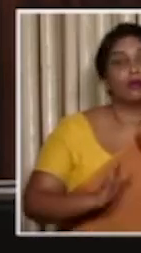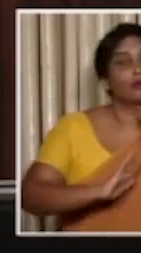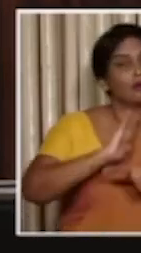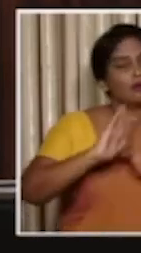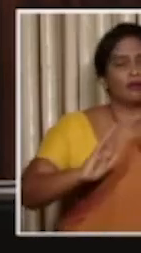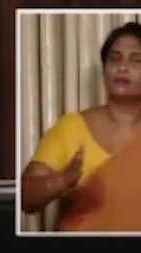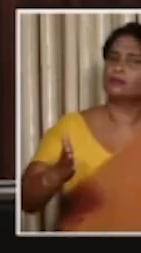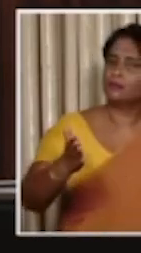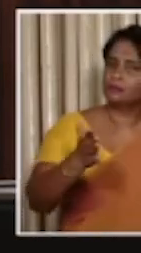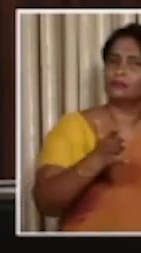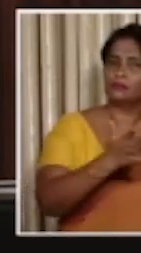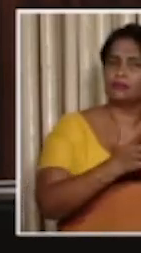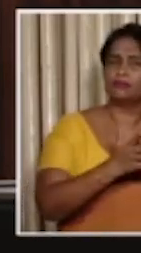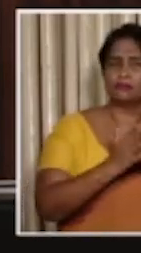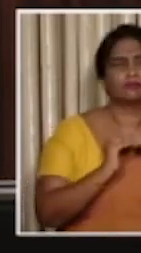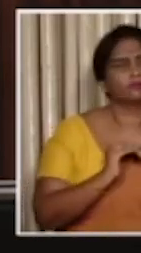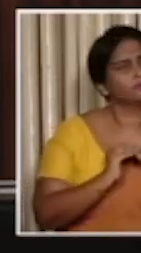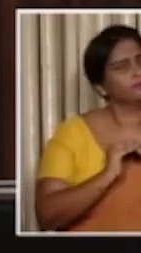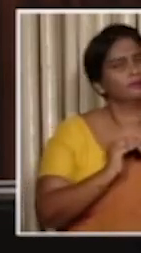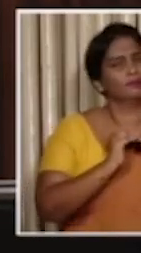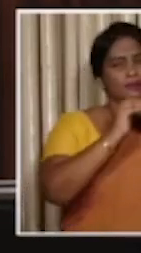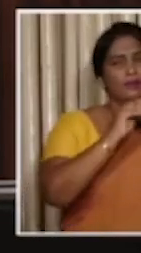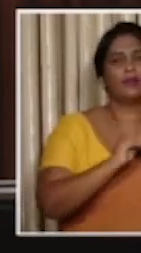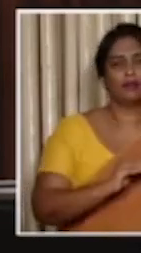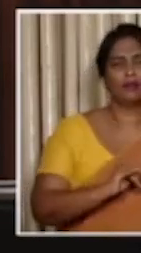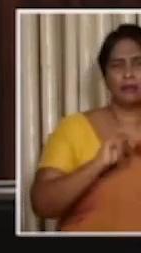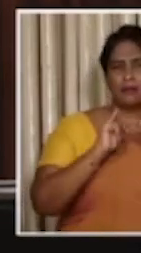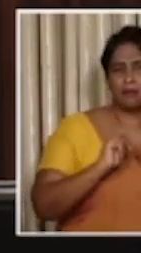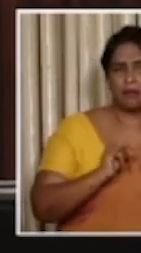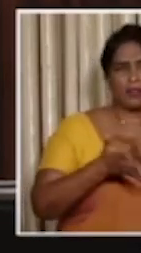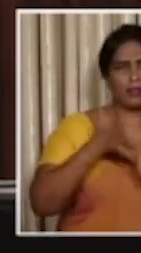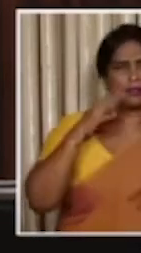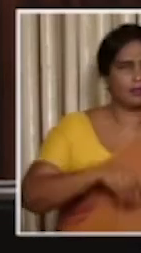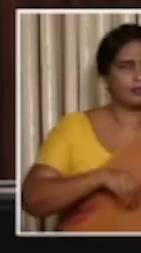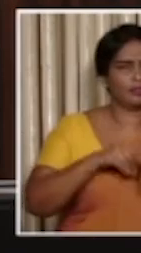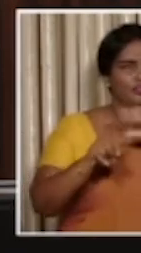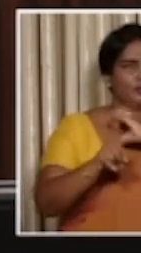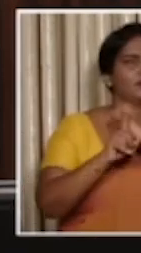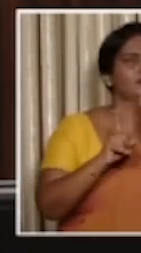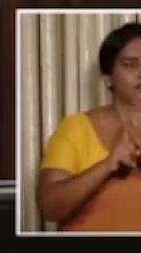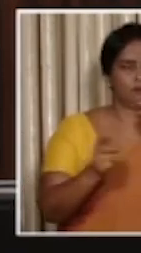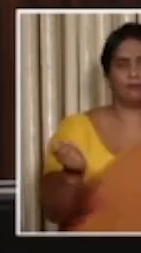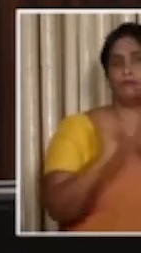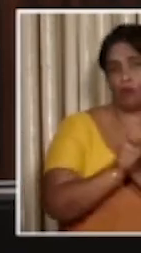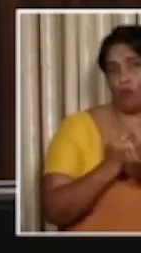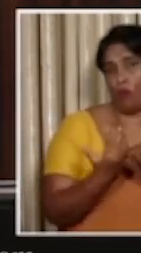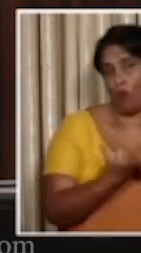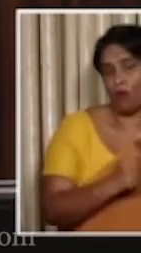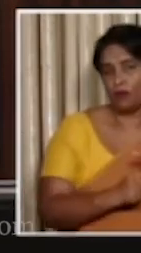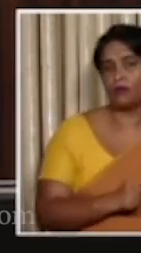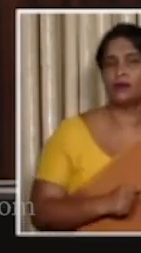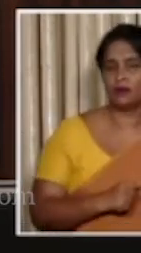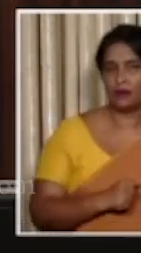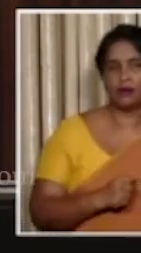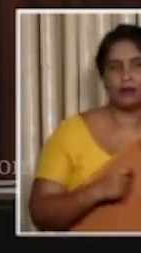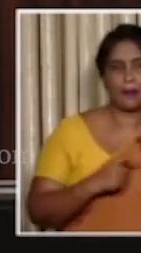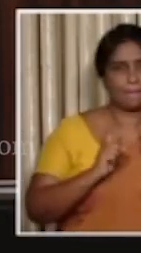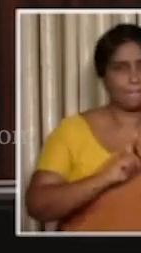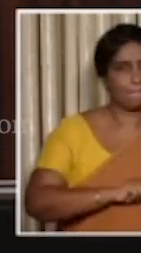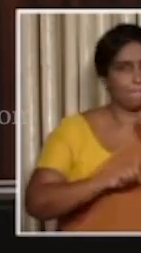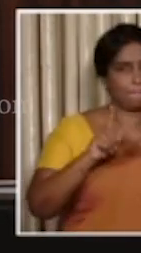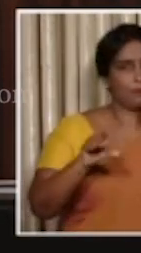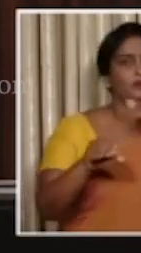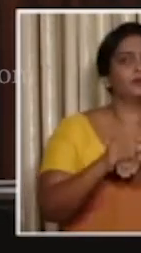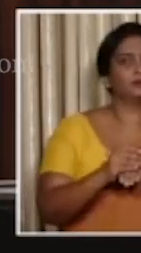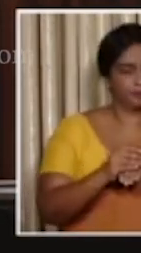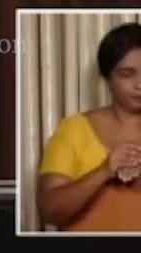දීර්ඝ කාලයක් ගොඩනැගීමෙන් ආපු මේ අයහපත් දේශපාලන සංස්කෘතිය වෙනස් කිරීමේ උවමනාව තිබුණා. මා මේ පාර්ලිමේන්තුවේ